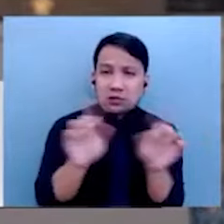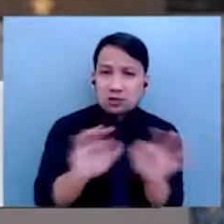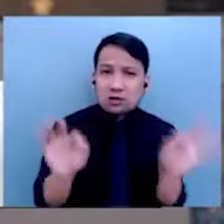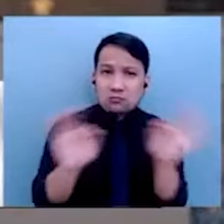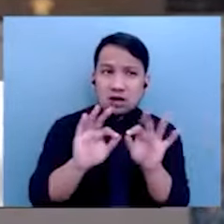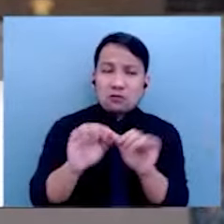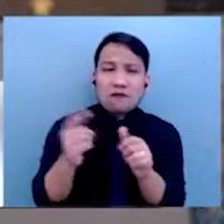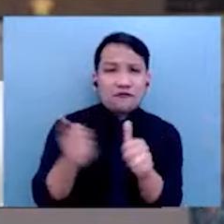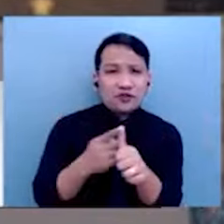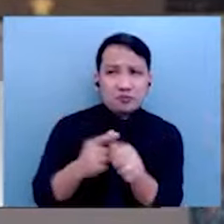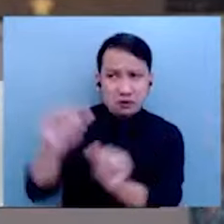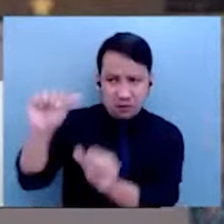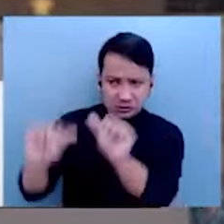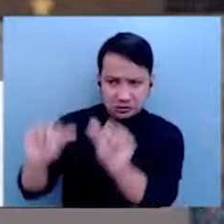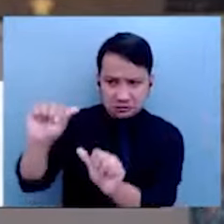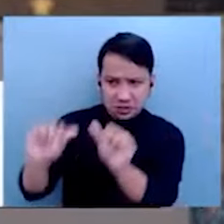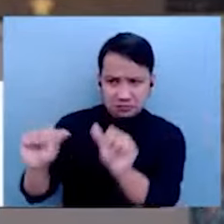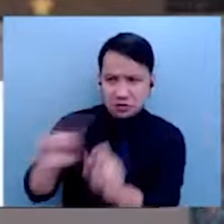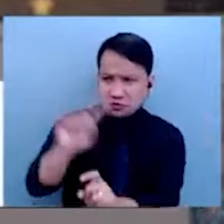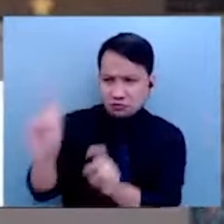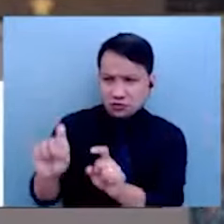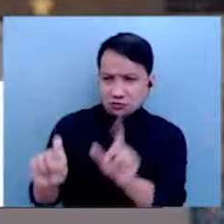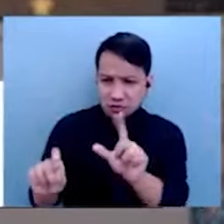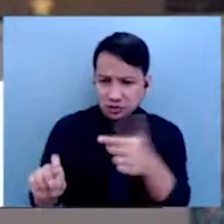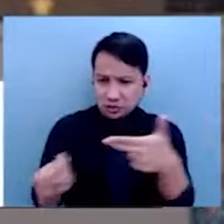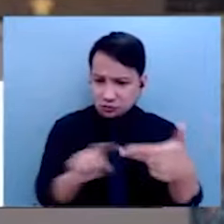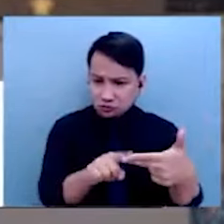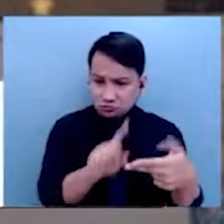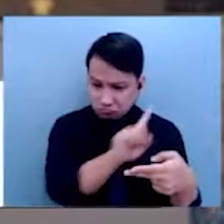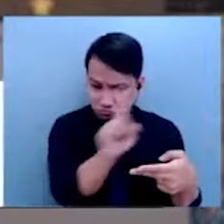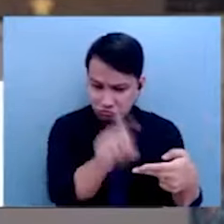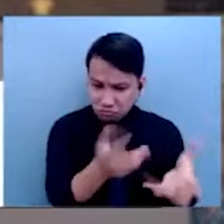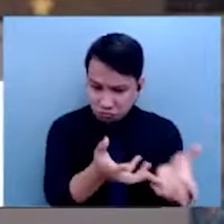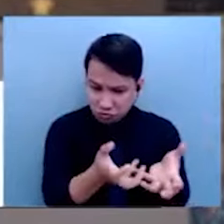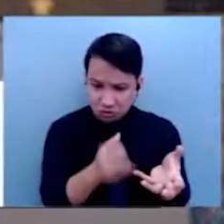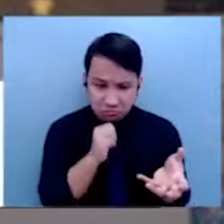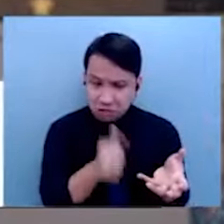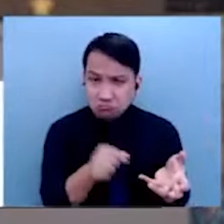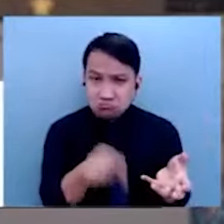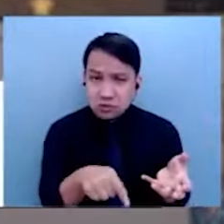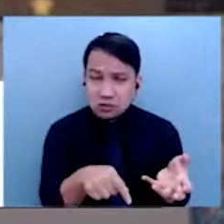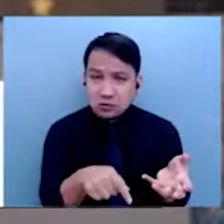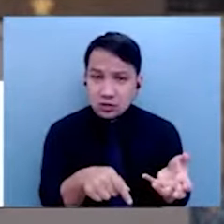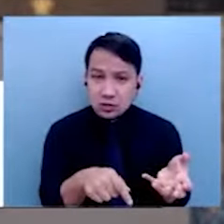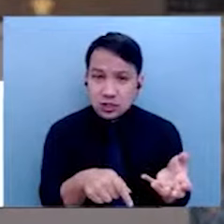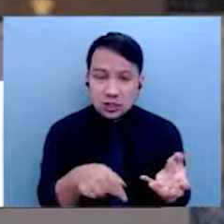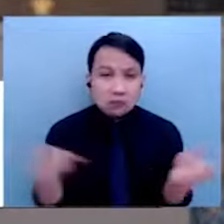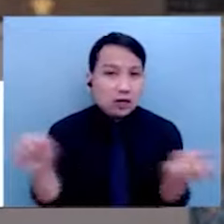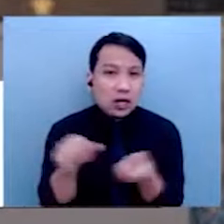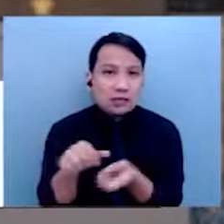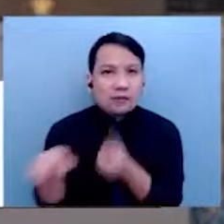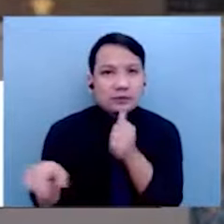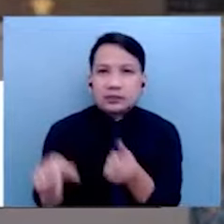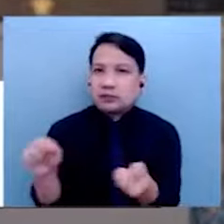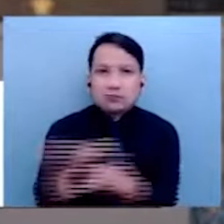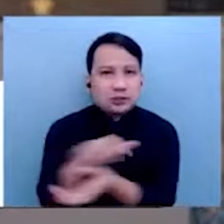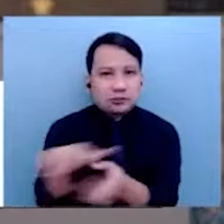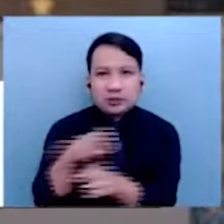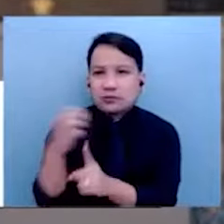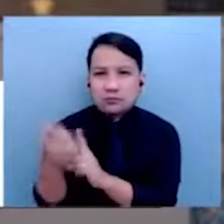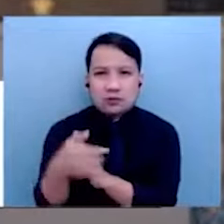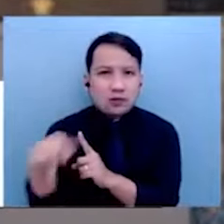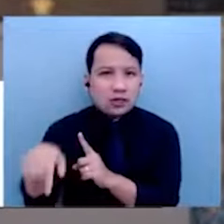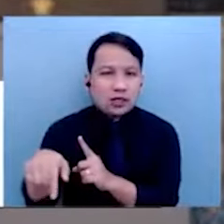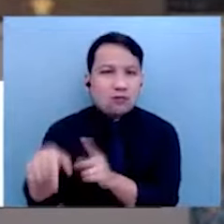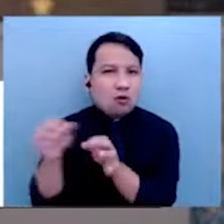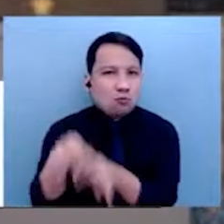kung tanungin natin yung LGO kung gusto nila o hindi. At kailangan hindi masira naman ang ating kalikasan. Dahil ang